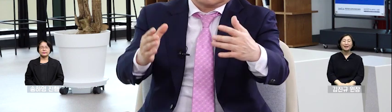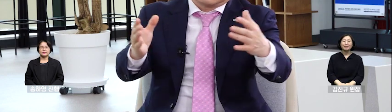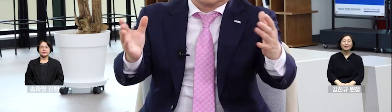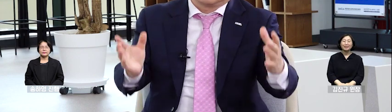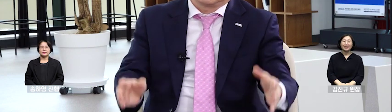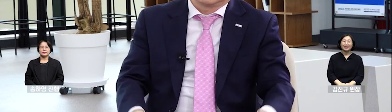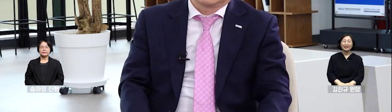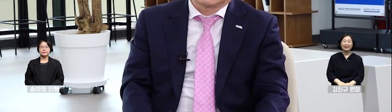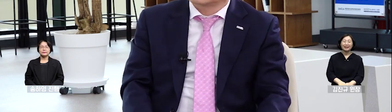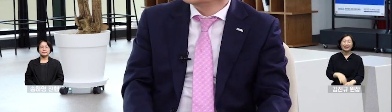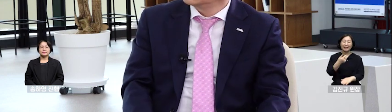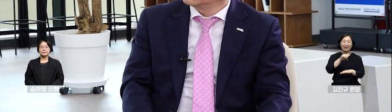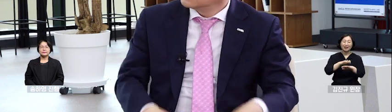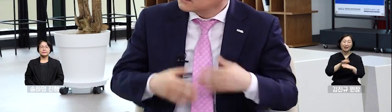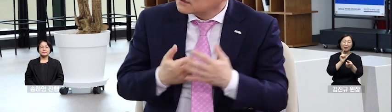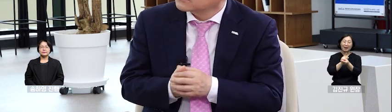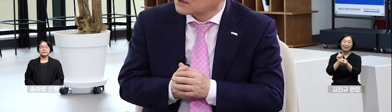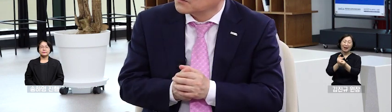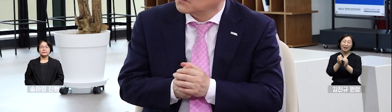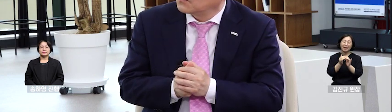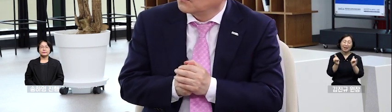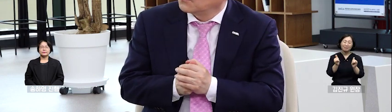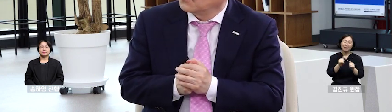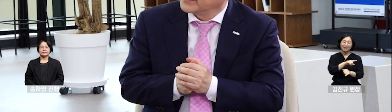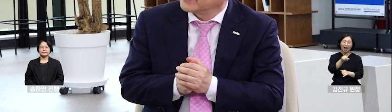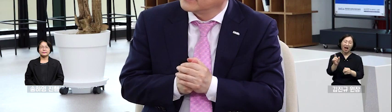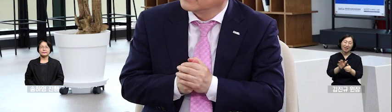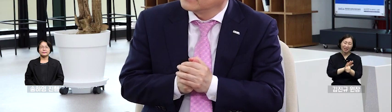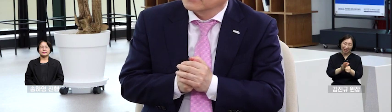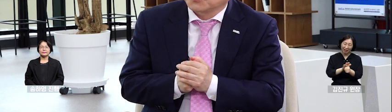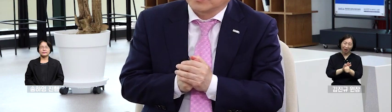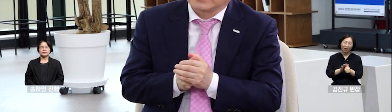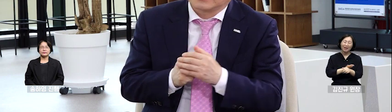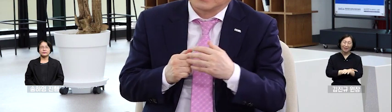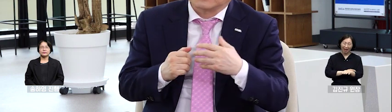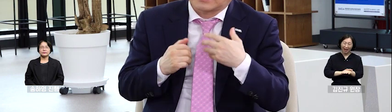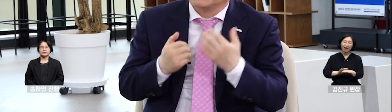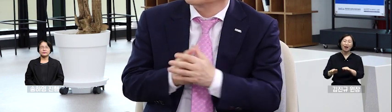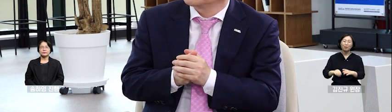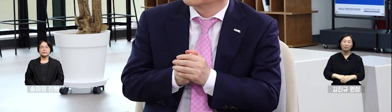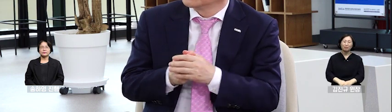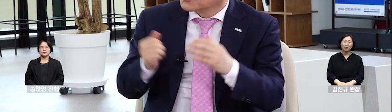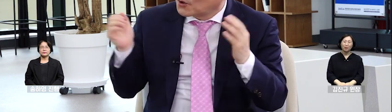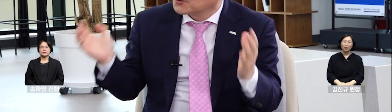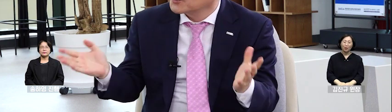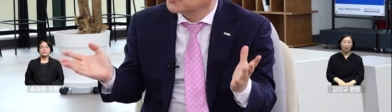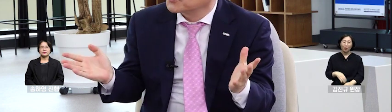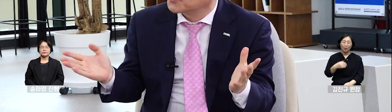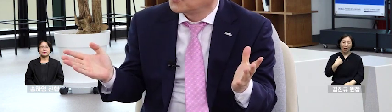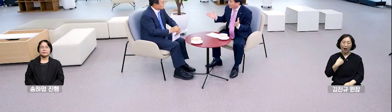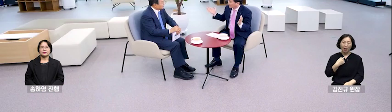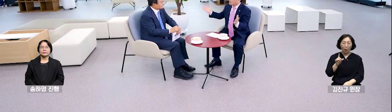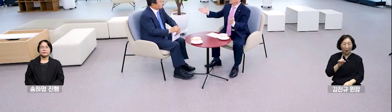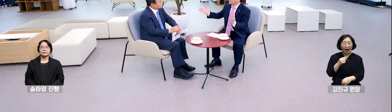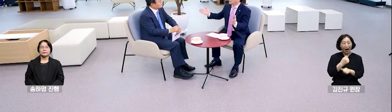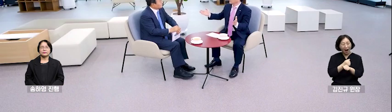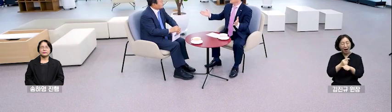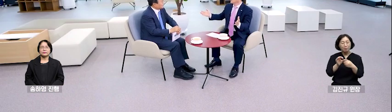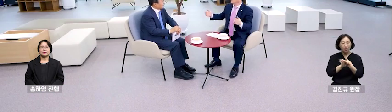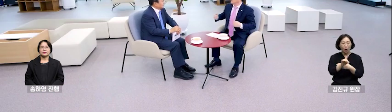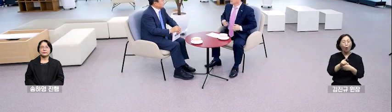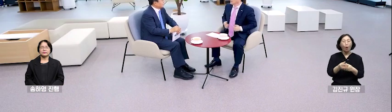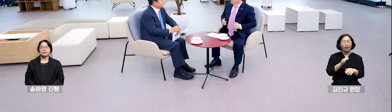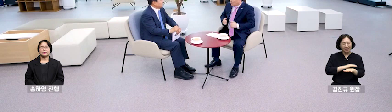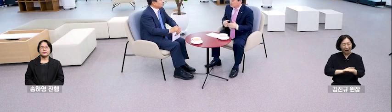제가 이렇게 만나 본 분들은 다들 친절하시고 왜 뭔가 이렇게 맞게 하려 그러면 격려해주시고 아 잘해서